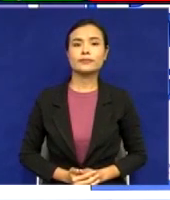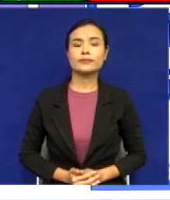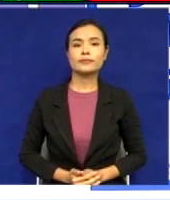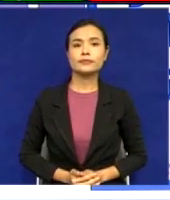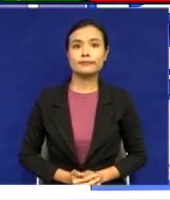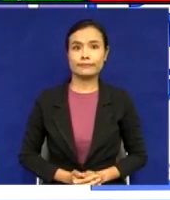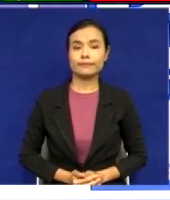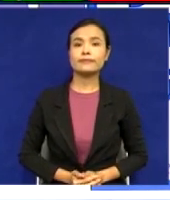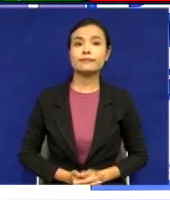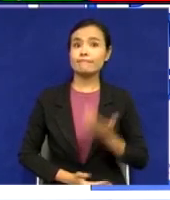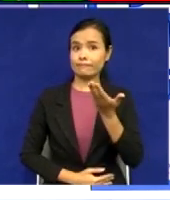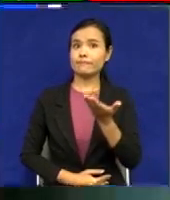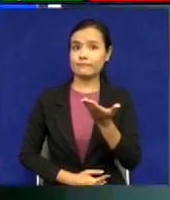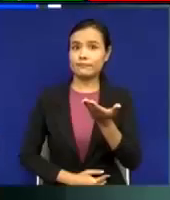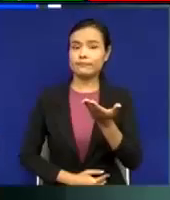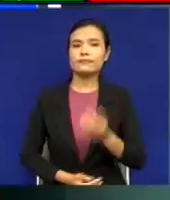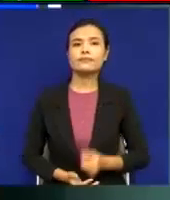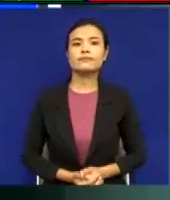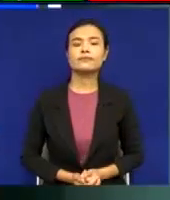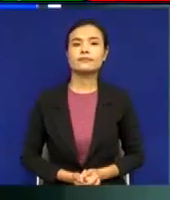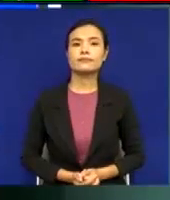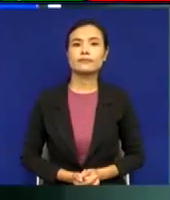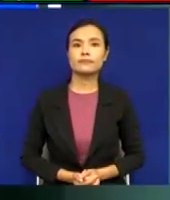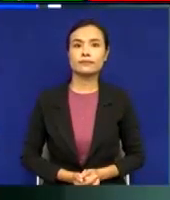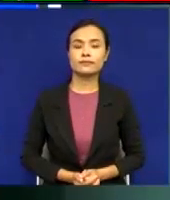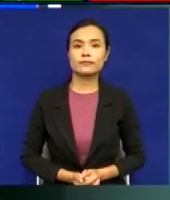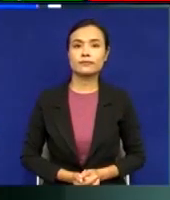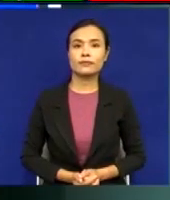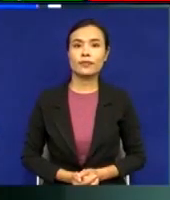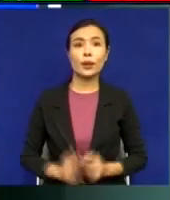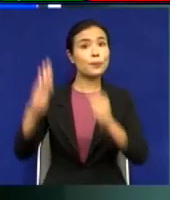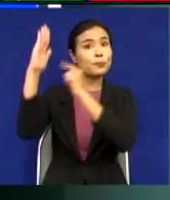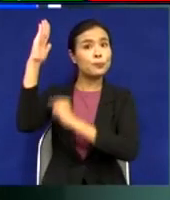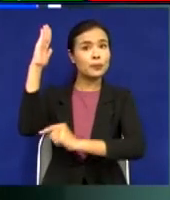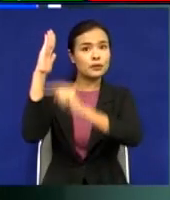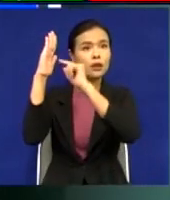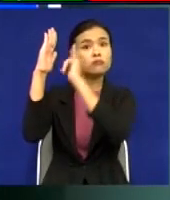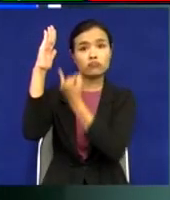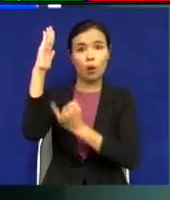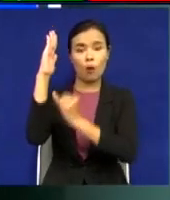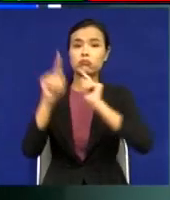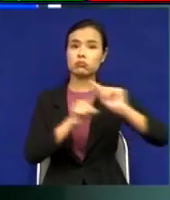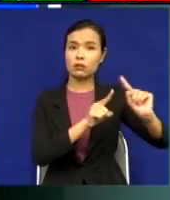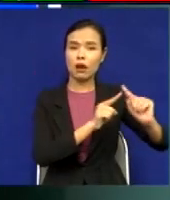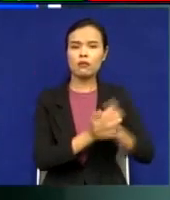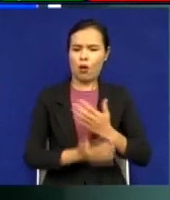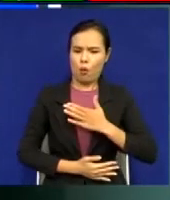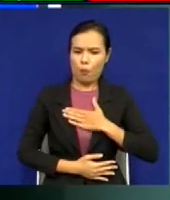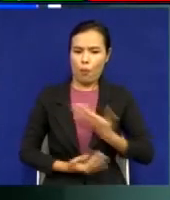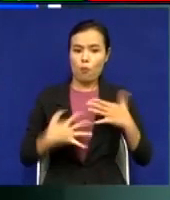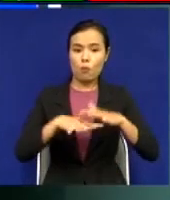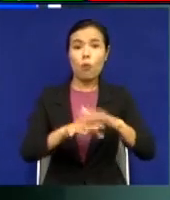อันนี้นี่ครับในทุกพื้นที่ในทุกจังหวัดนะครับเวลาผมไปร่วมง